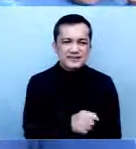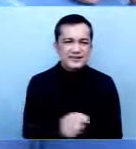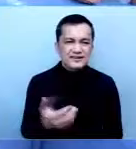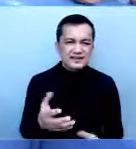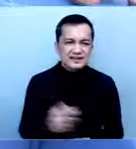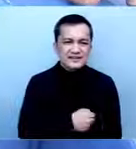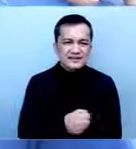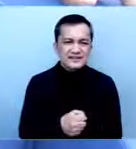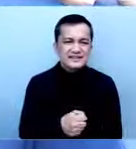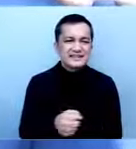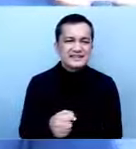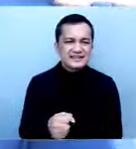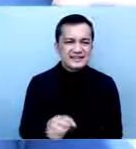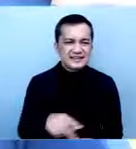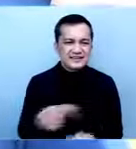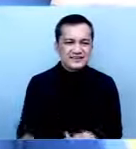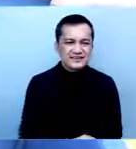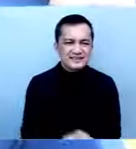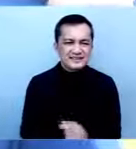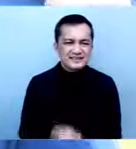Nahulog lahat. Ayan na, ayan.